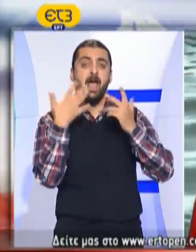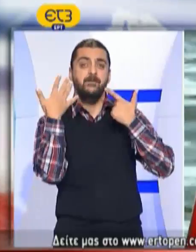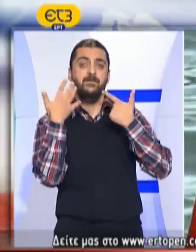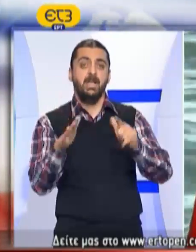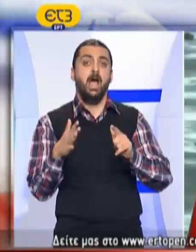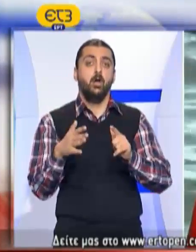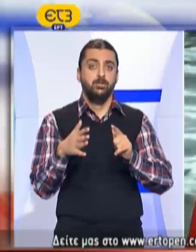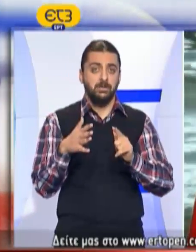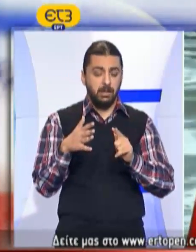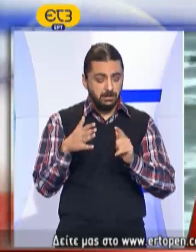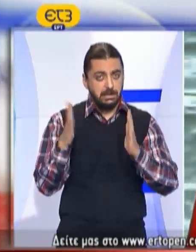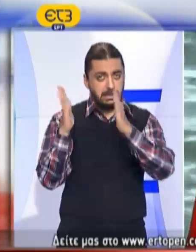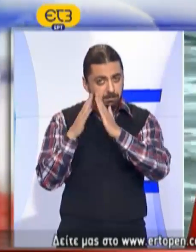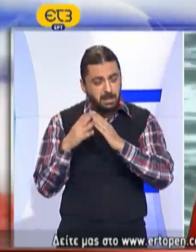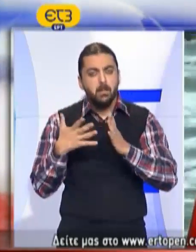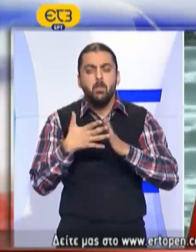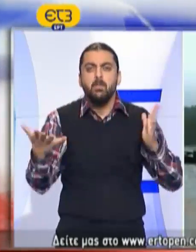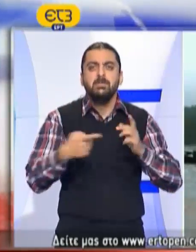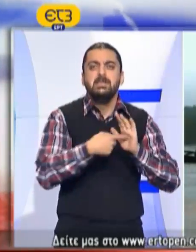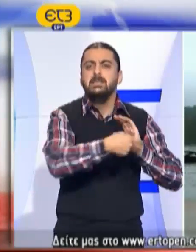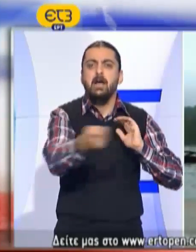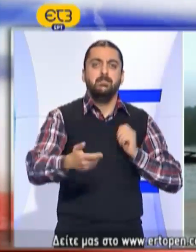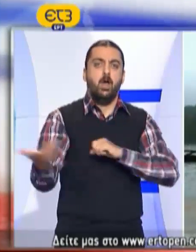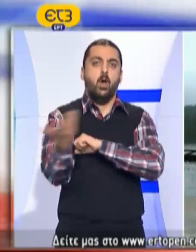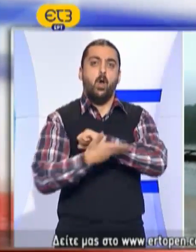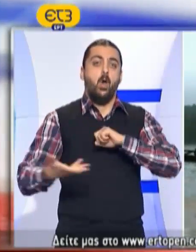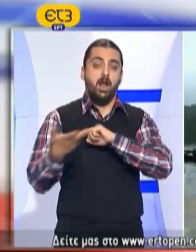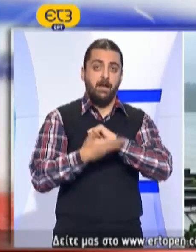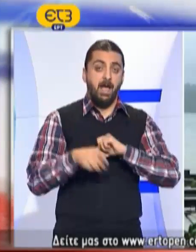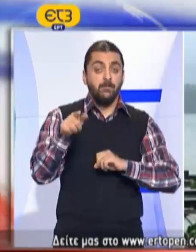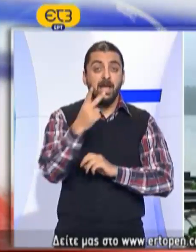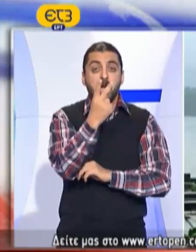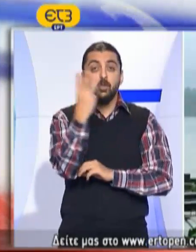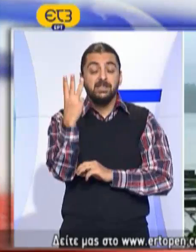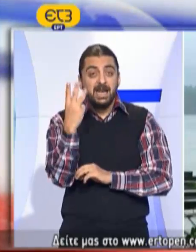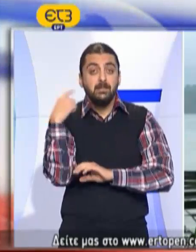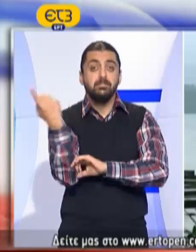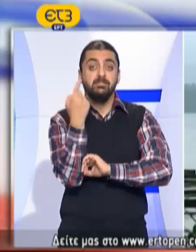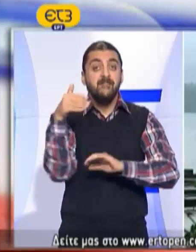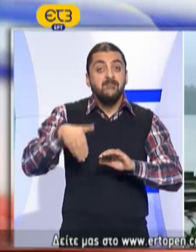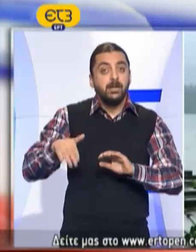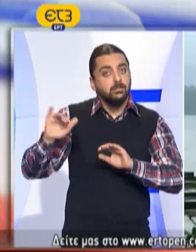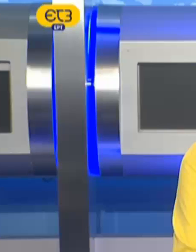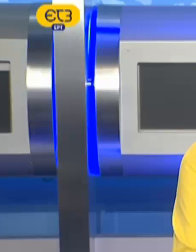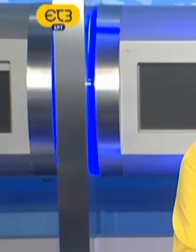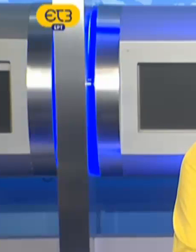46.800 εκτάρια καλλιεργήσιμων εκτάσεων και είναι ο 23ος τυφώνας που έχει πλήξει φέτος στην Κίνα.